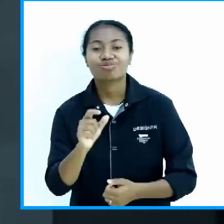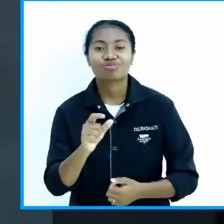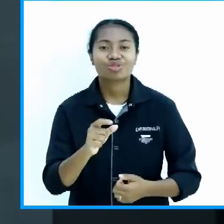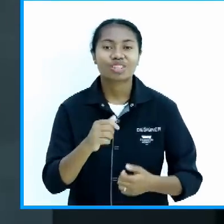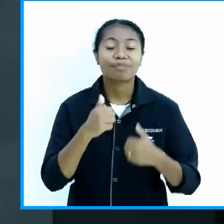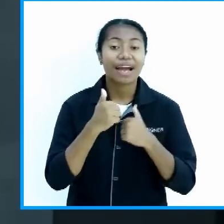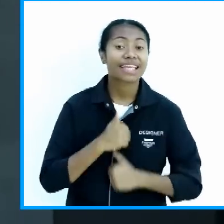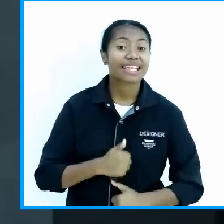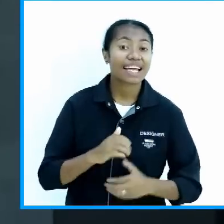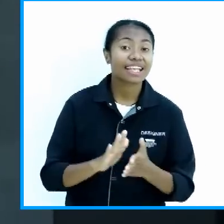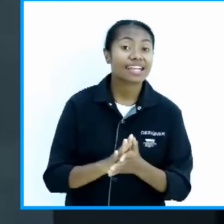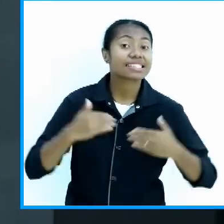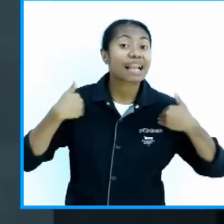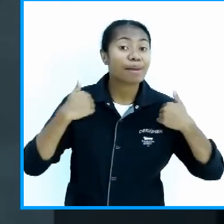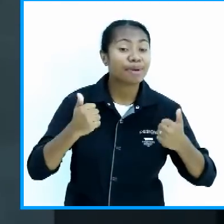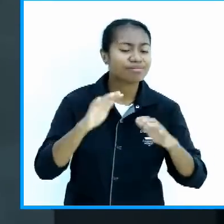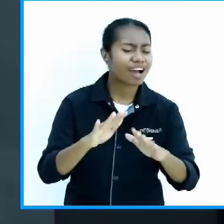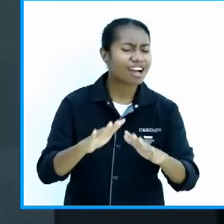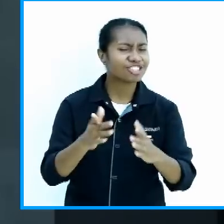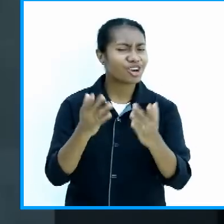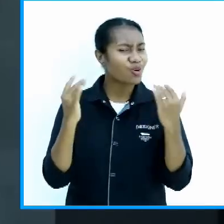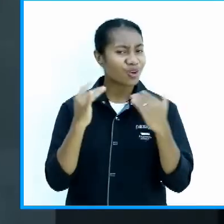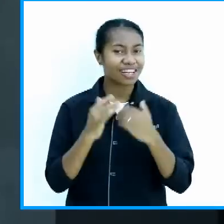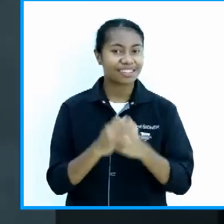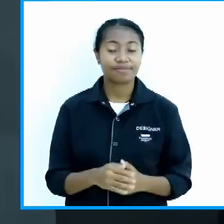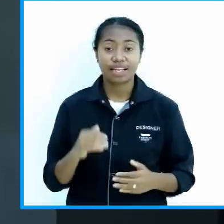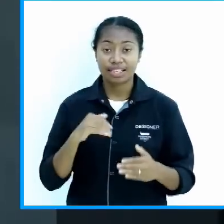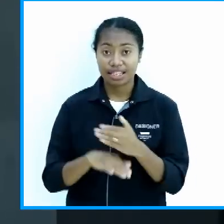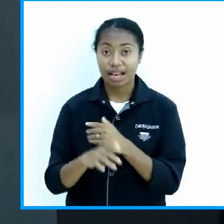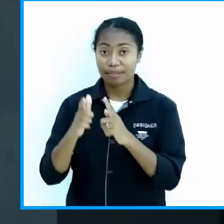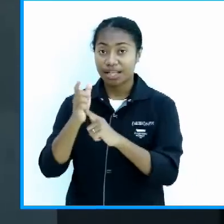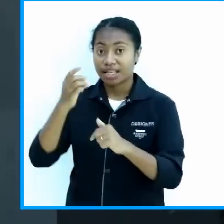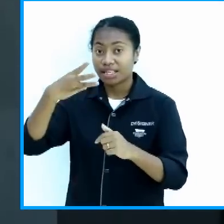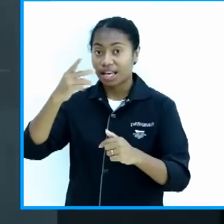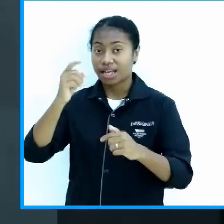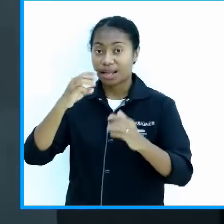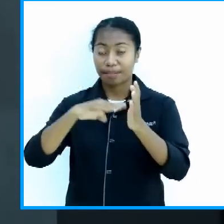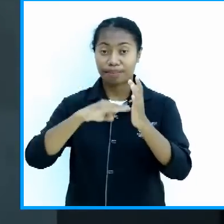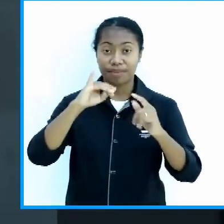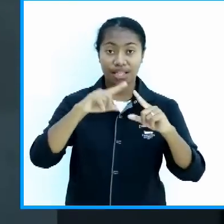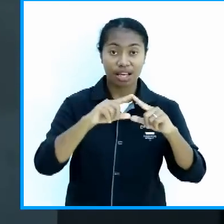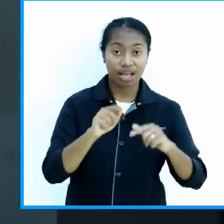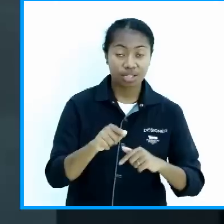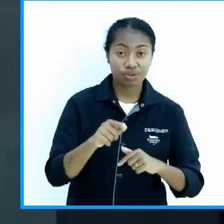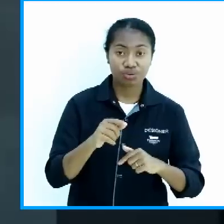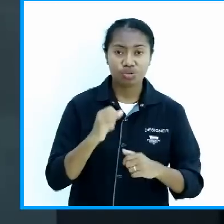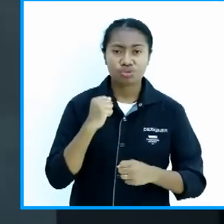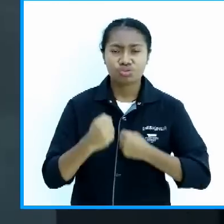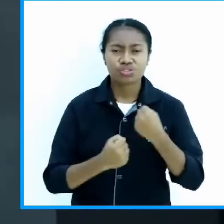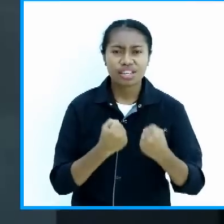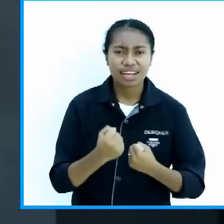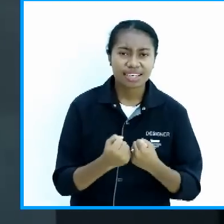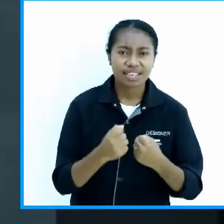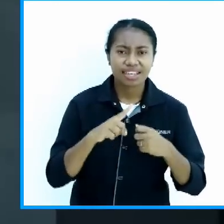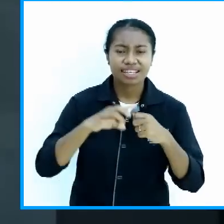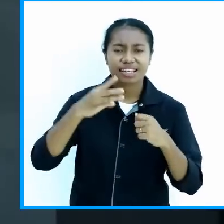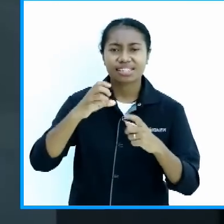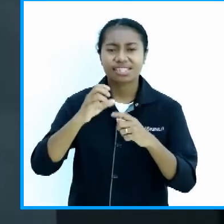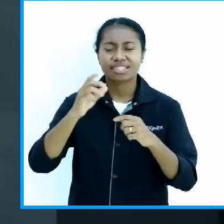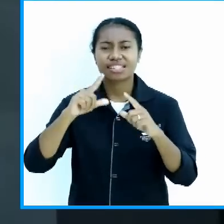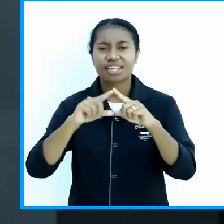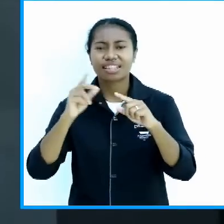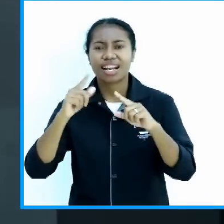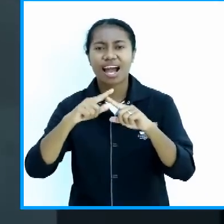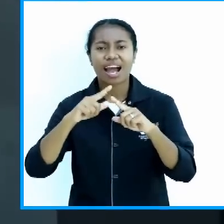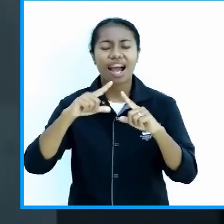keselamatan banyak orang. Di dalam kitab Yeremia dia bilang, usahakanlah kesejahteraan kota di mana kamu aku buang.